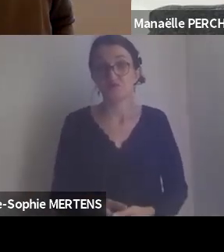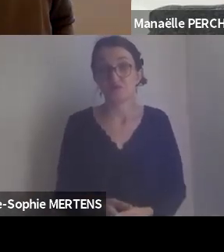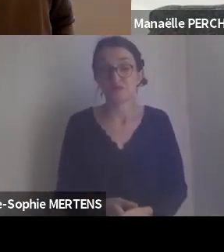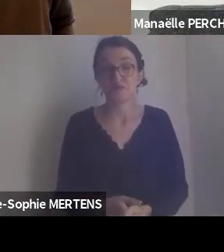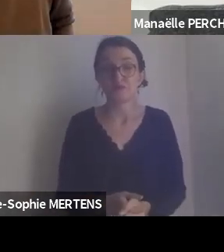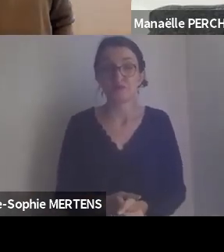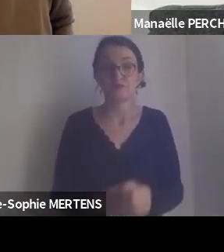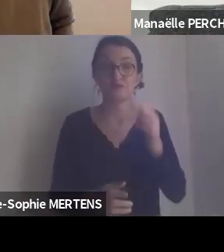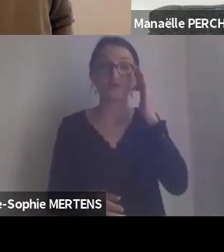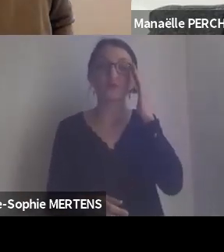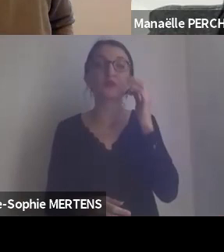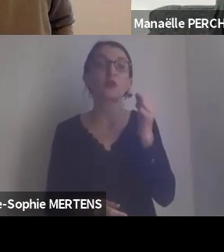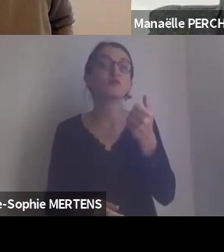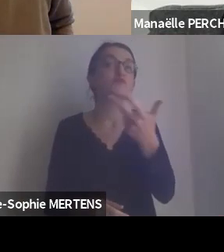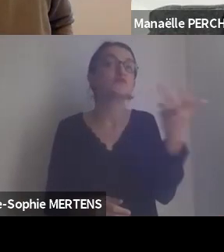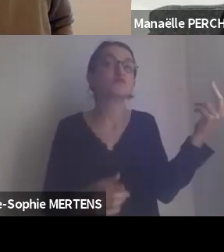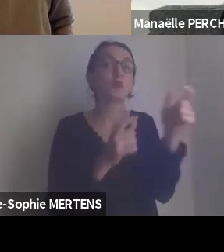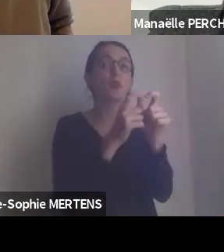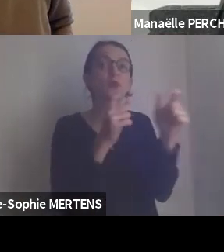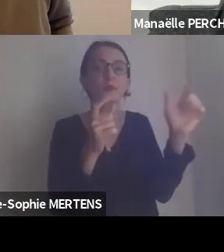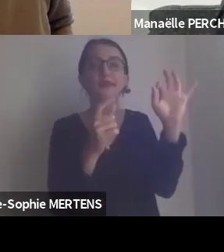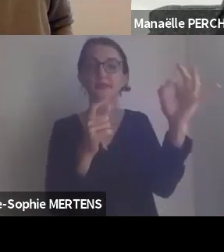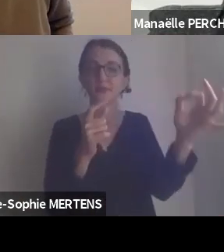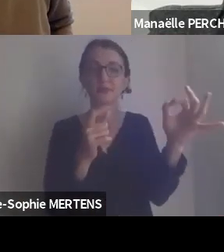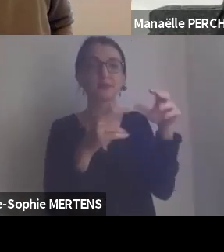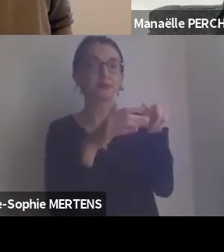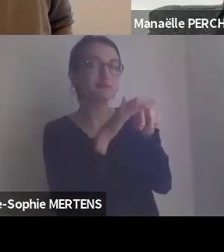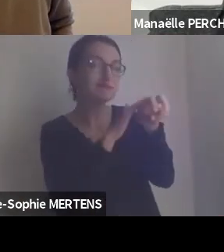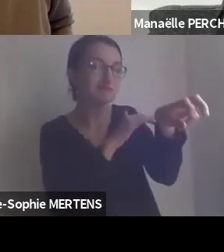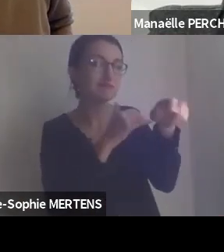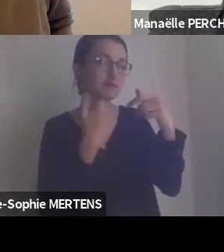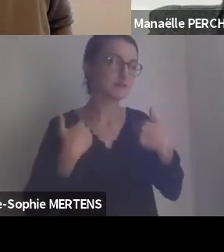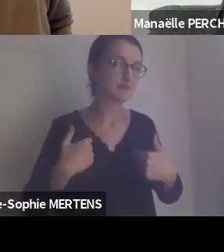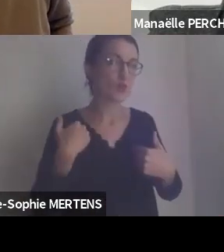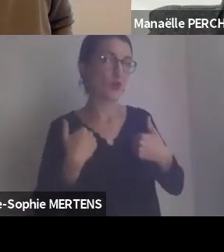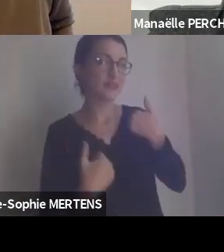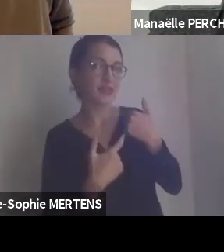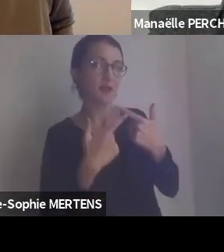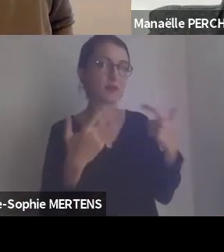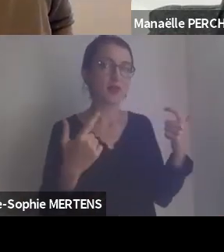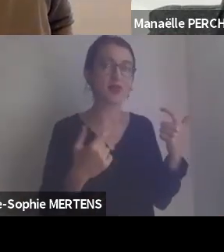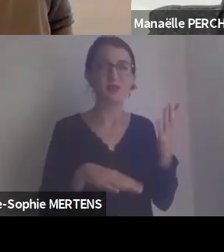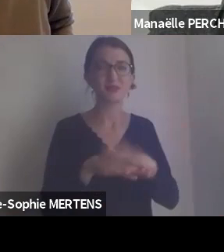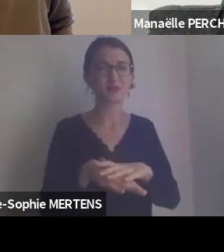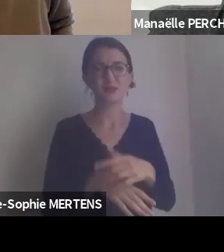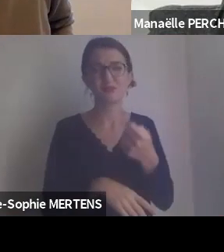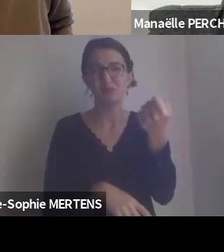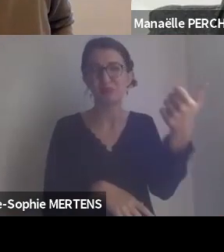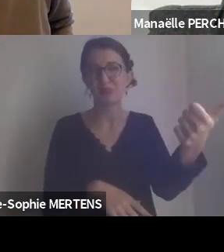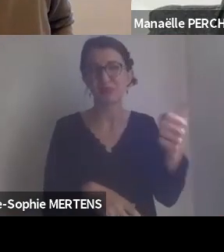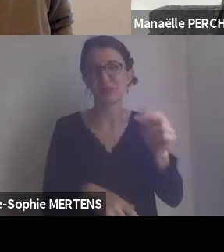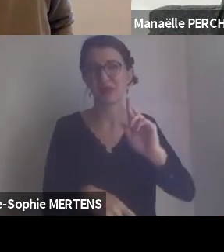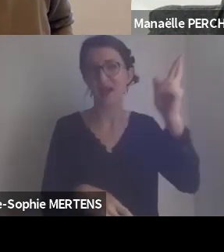On a approché quelques entreprises par ce biais-là, mais c'est vraiment pas. C'est très, très, très minoritaire.